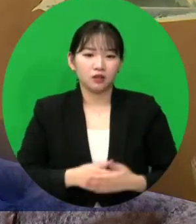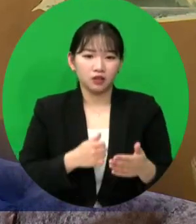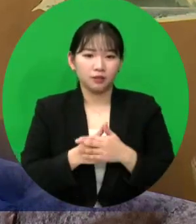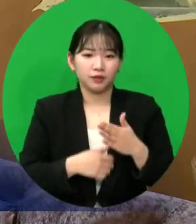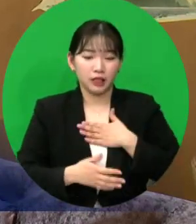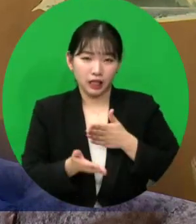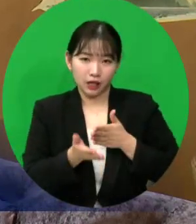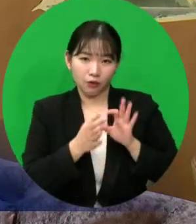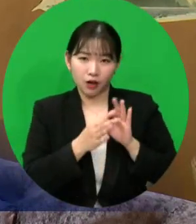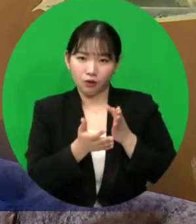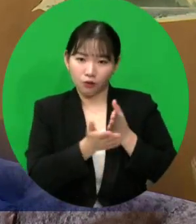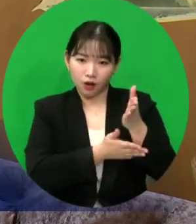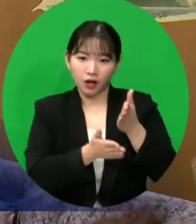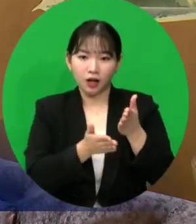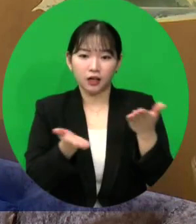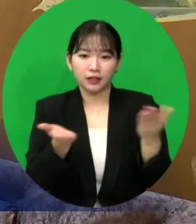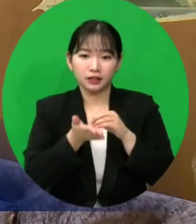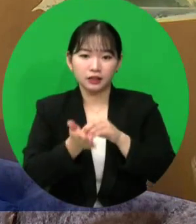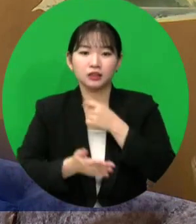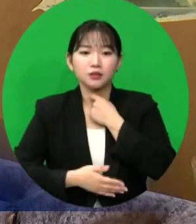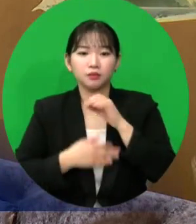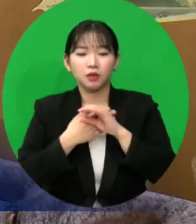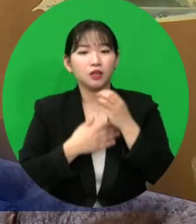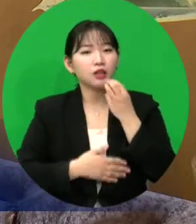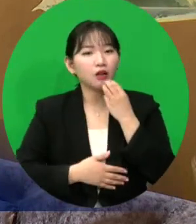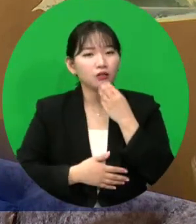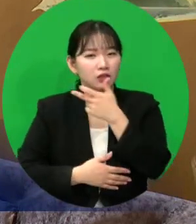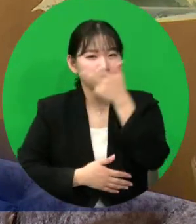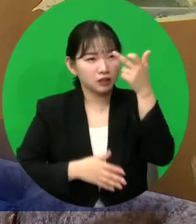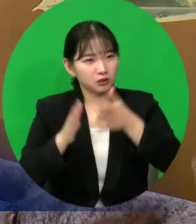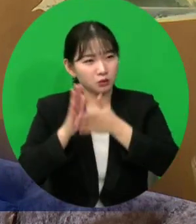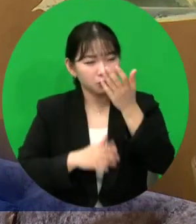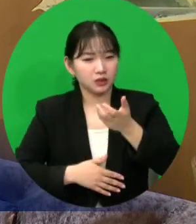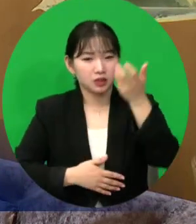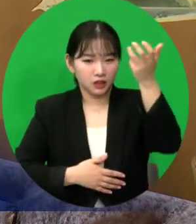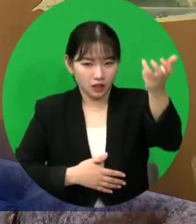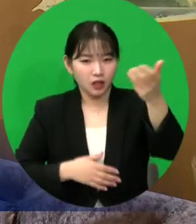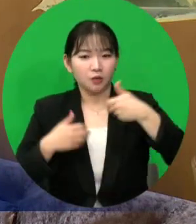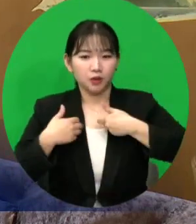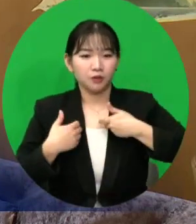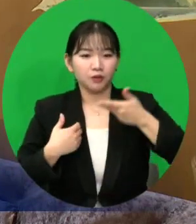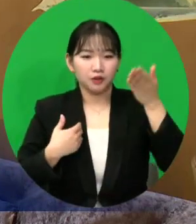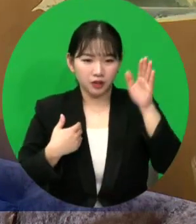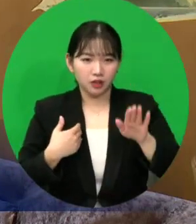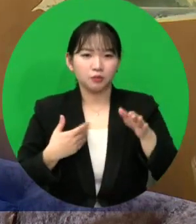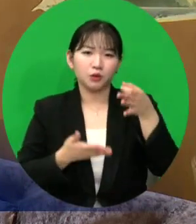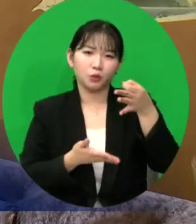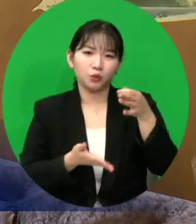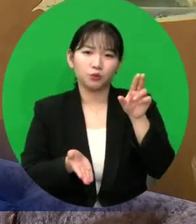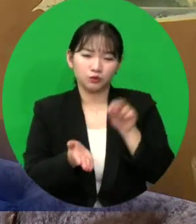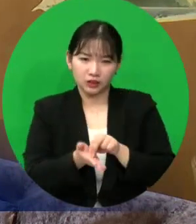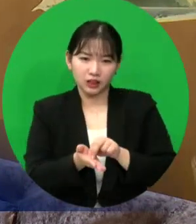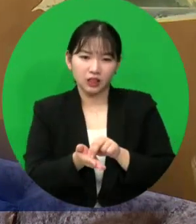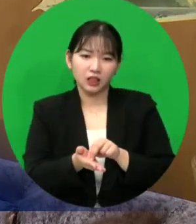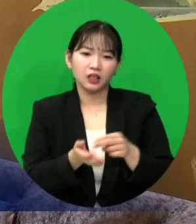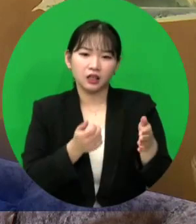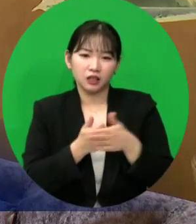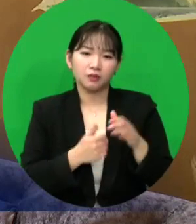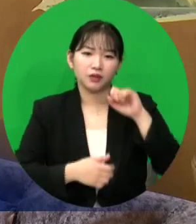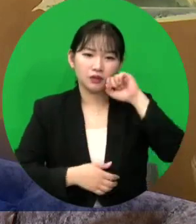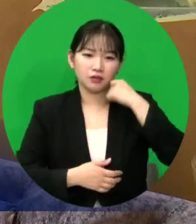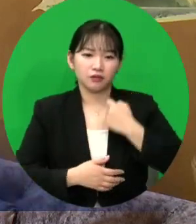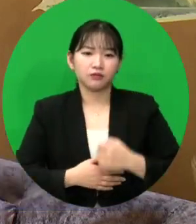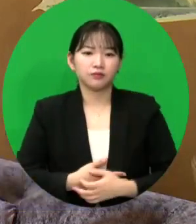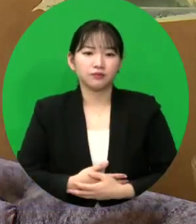이제 그런 쪽으로 취업을 하려면 서울이나 대도시 쪽으로 이동을 해야 되는데 그러려면 이제 경제적인 문제도 있고 해서